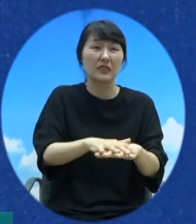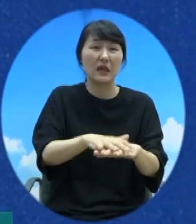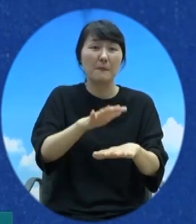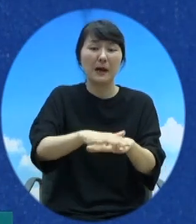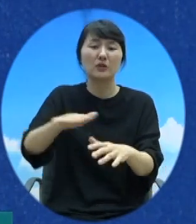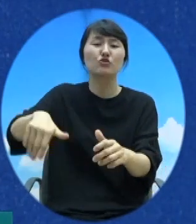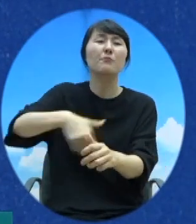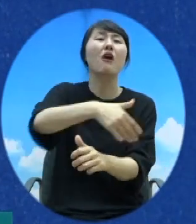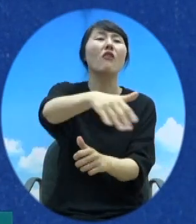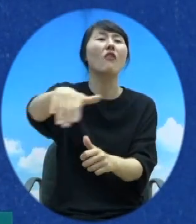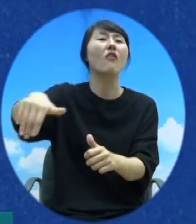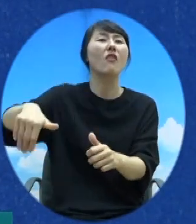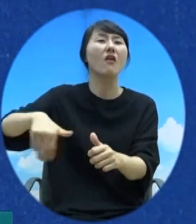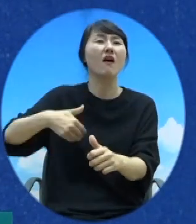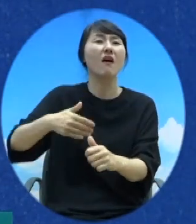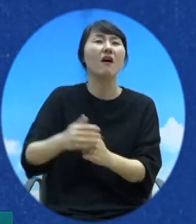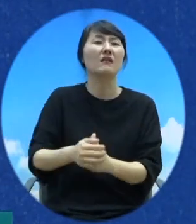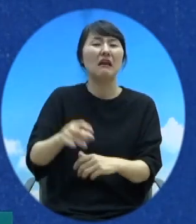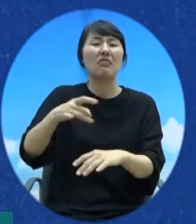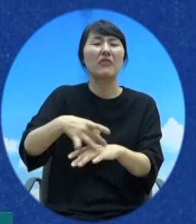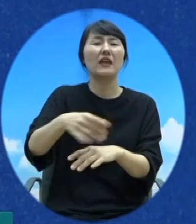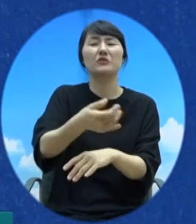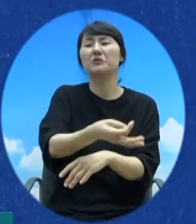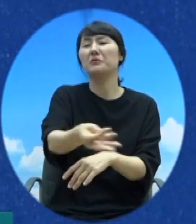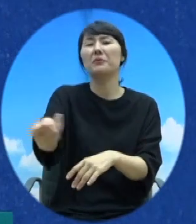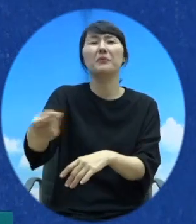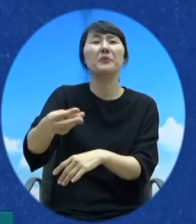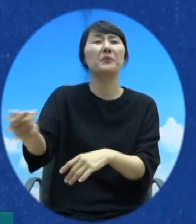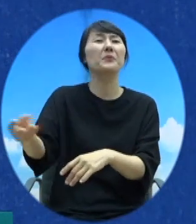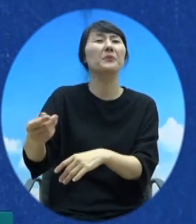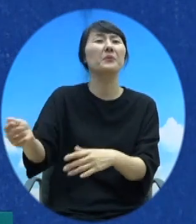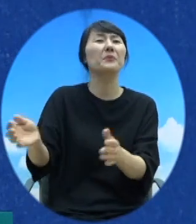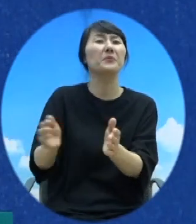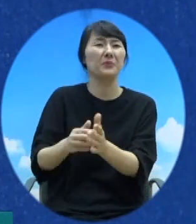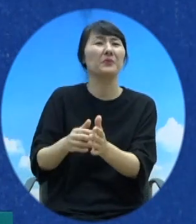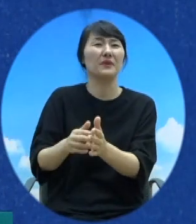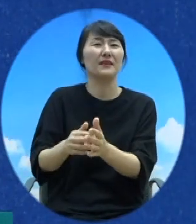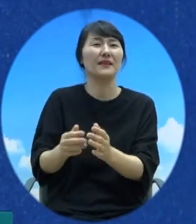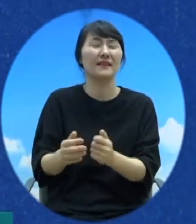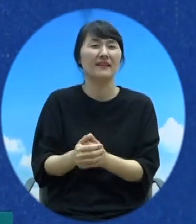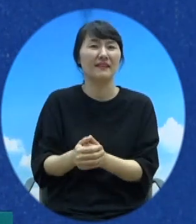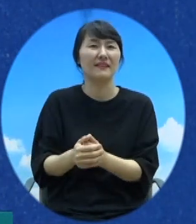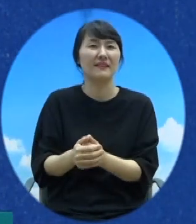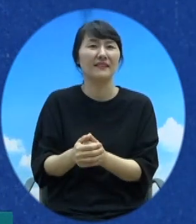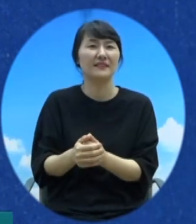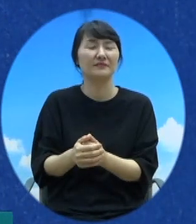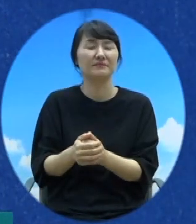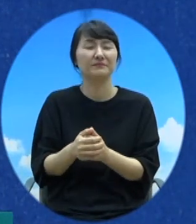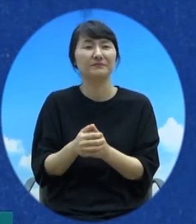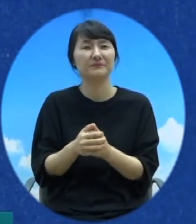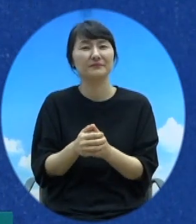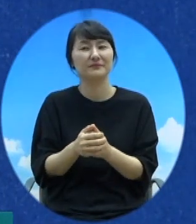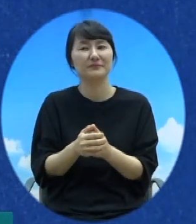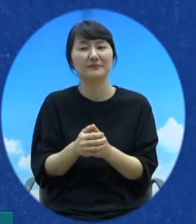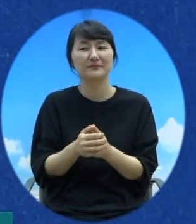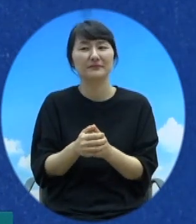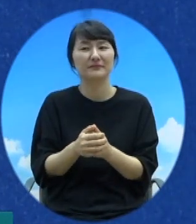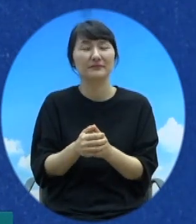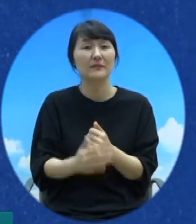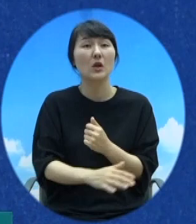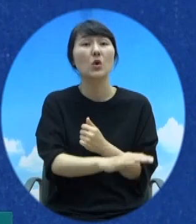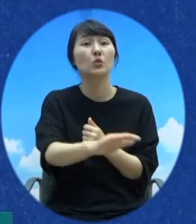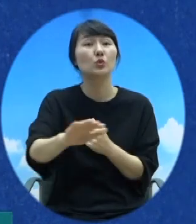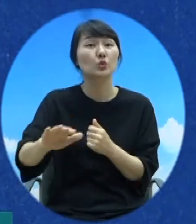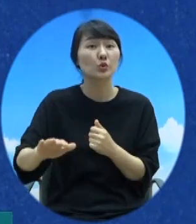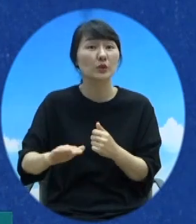주변에 밭 주변에 남는 땅들에게 이렇게 심어서 거두는 작물에 불과합니다.